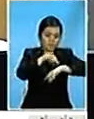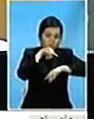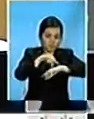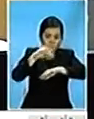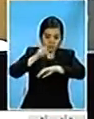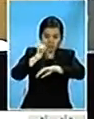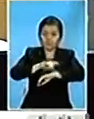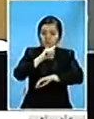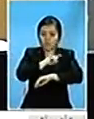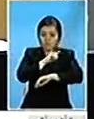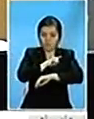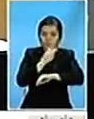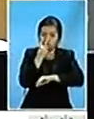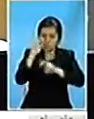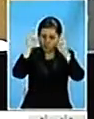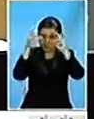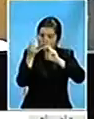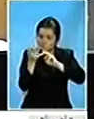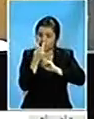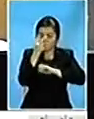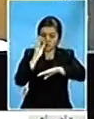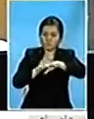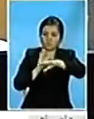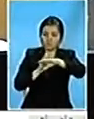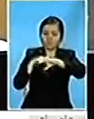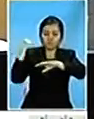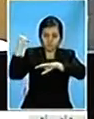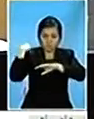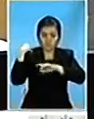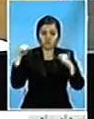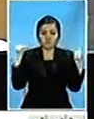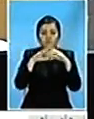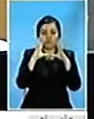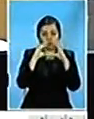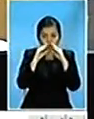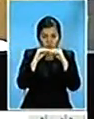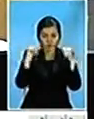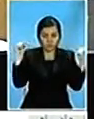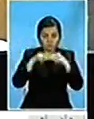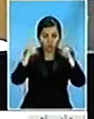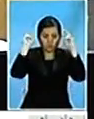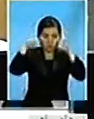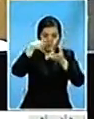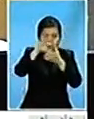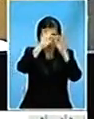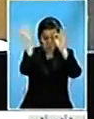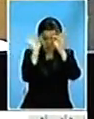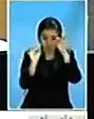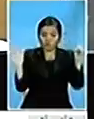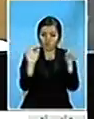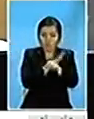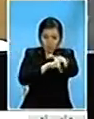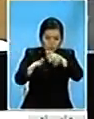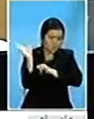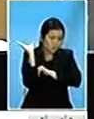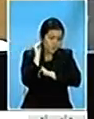จะควบคุมว่าอยู่ในประเด็นหรือไม่ประเด็นนะครับเพื่อที่จะให้การประชุมเนี่ยเราได้เนื้อหาสาระได้ที่สำคัญที่ประชาชน